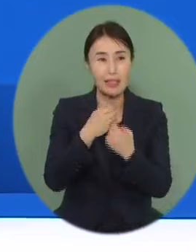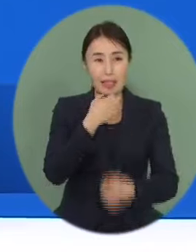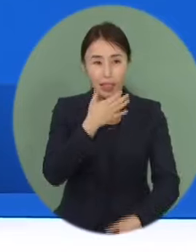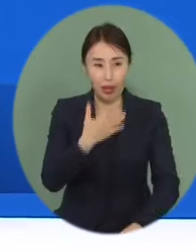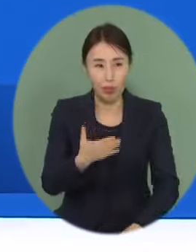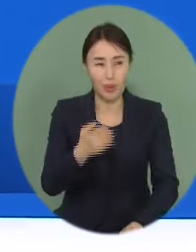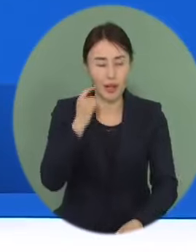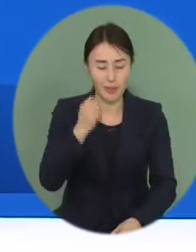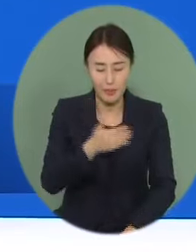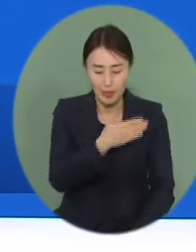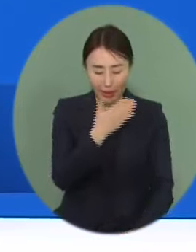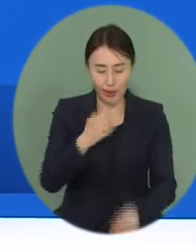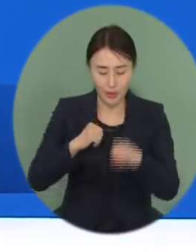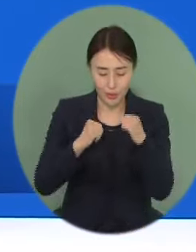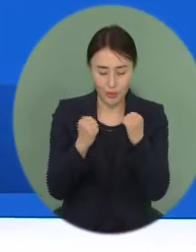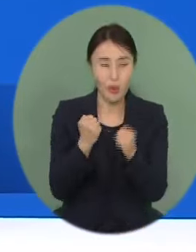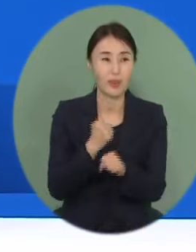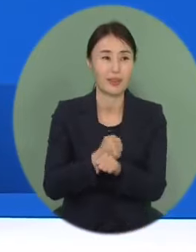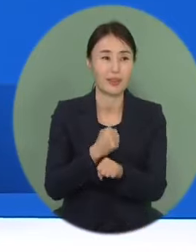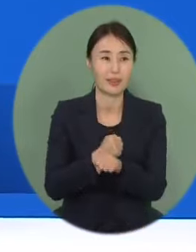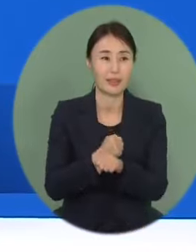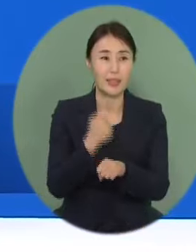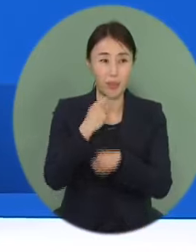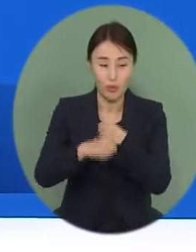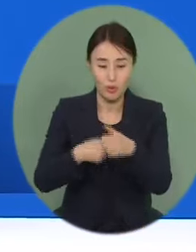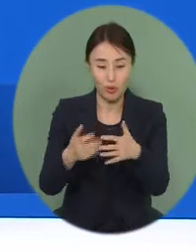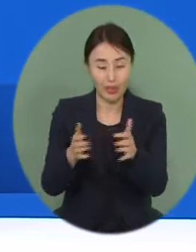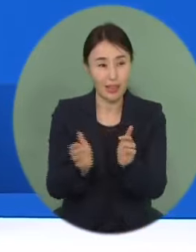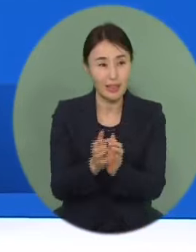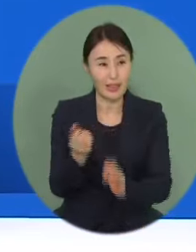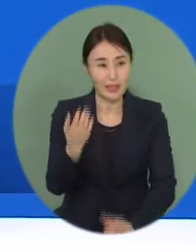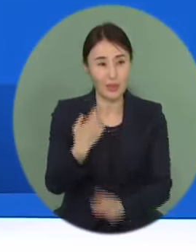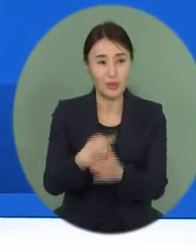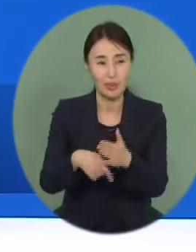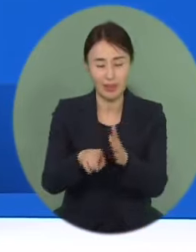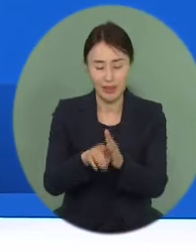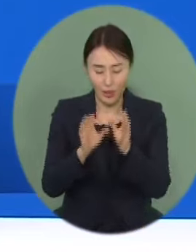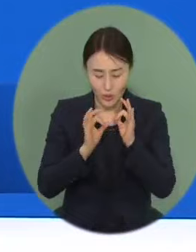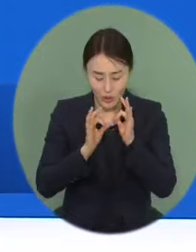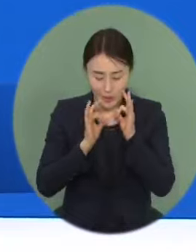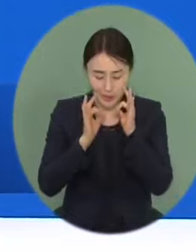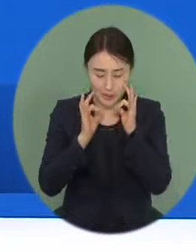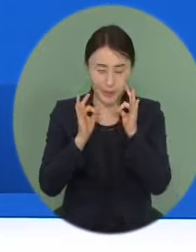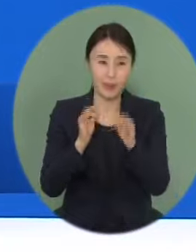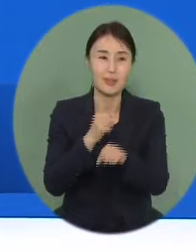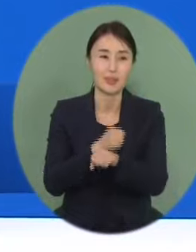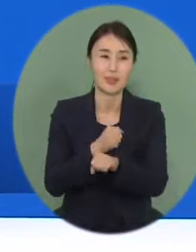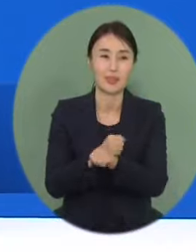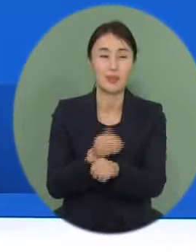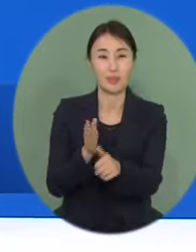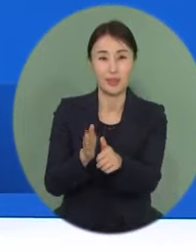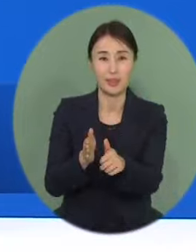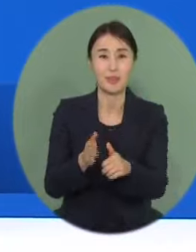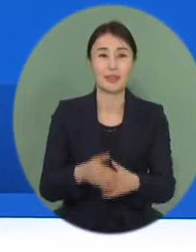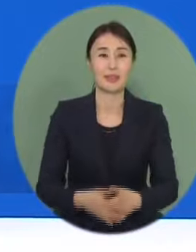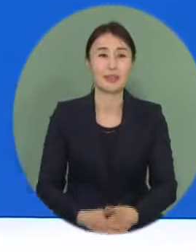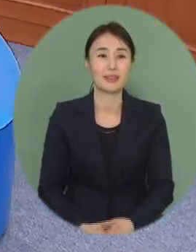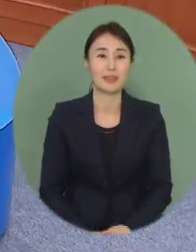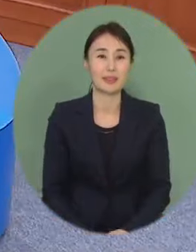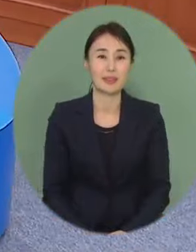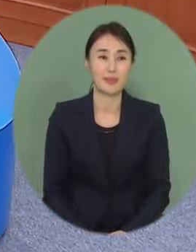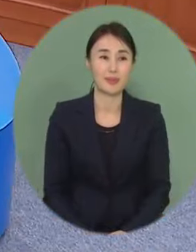성복 하시고 민주당의 승리를 위해서 최선을 다해 주시길